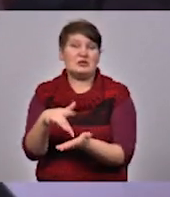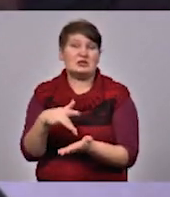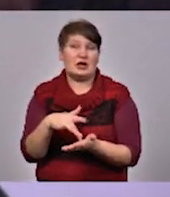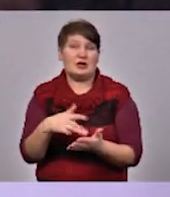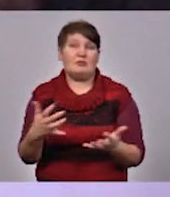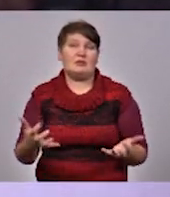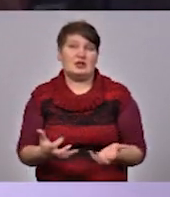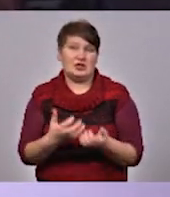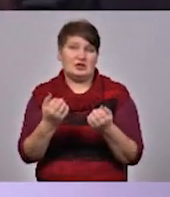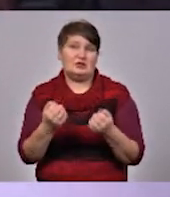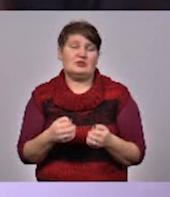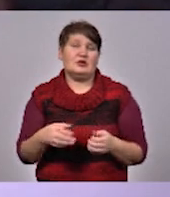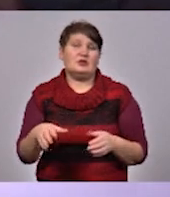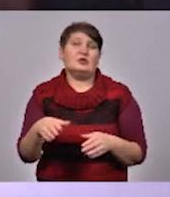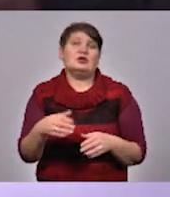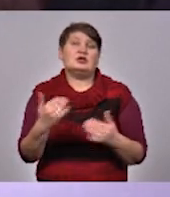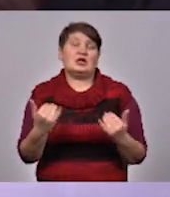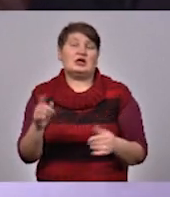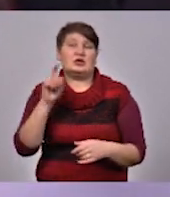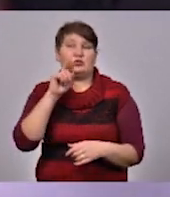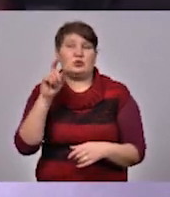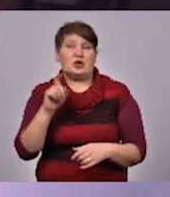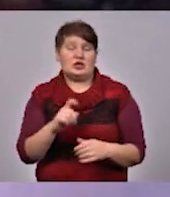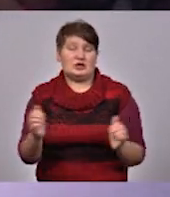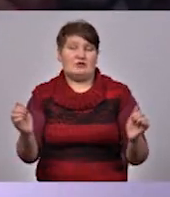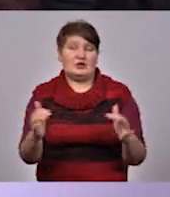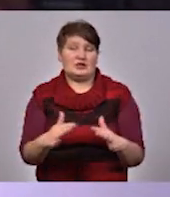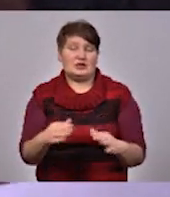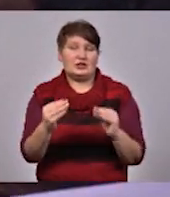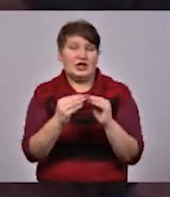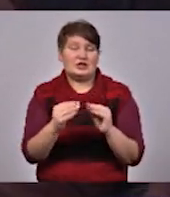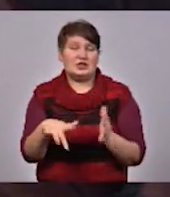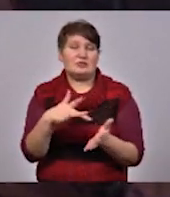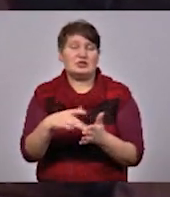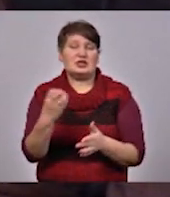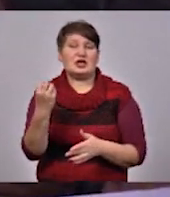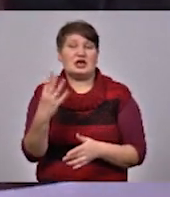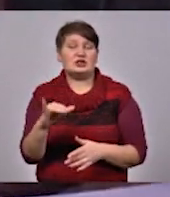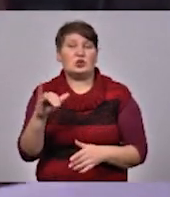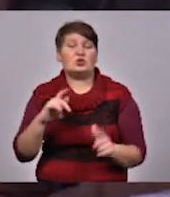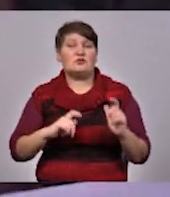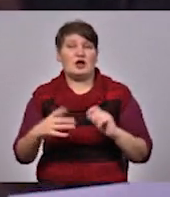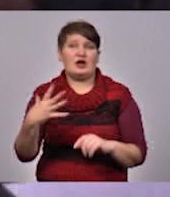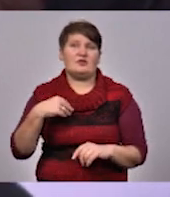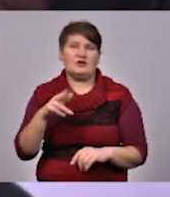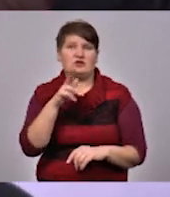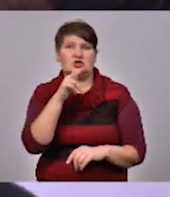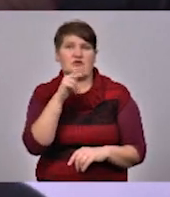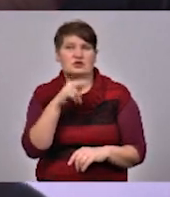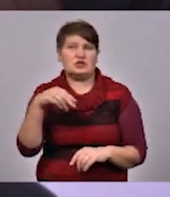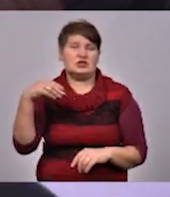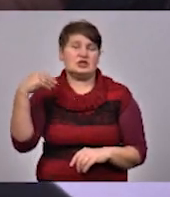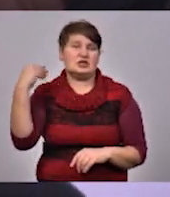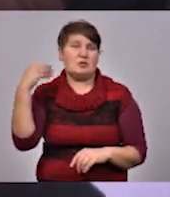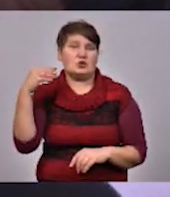своїх колег. Так, зараз по Україні вийшло 10 міст з 13 університетів. Це Львів, там Чернівці, Запоріжжя,